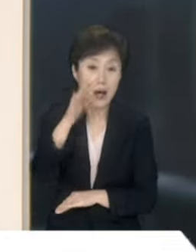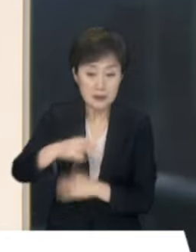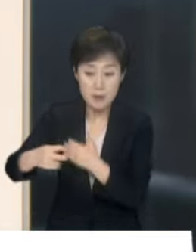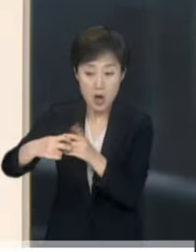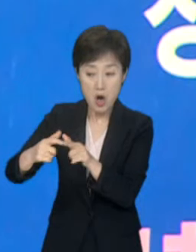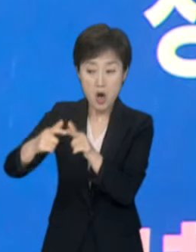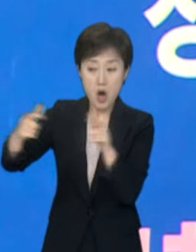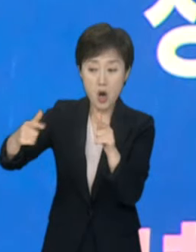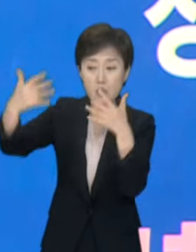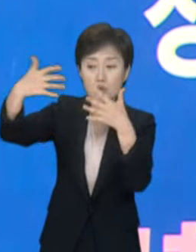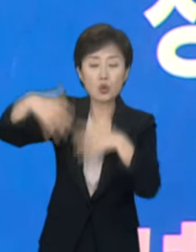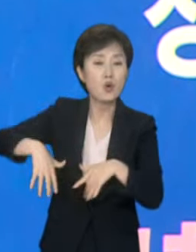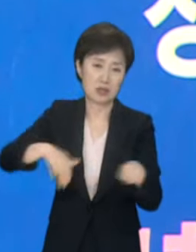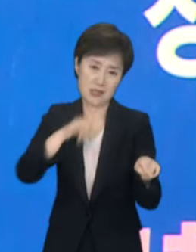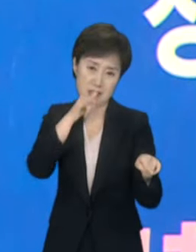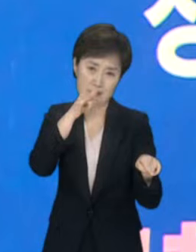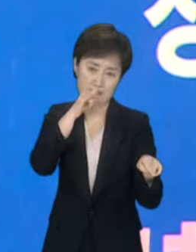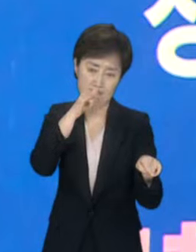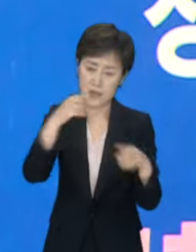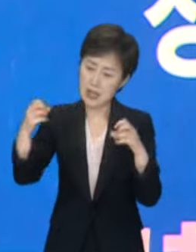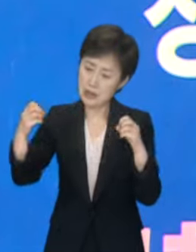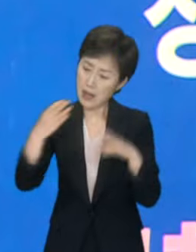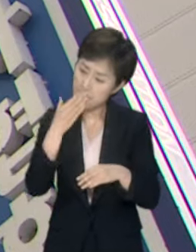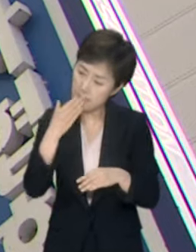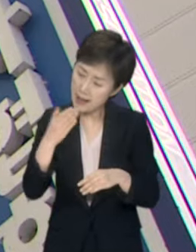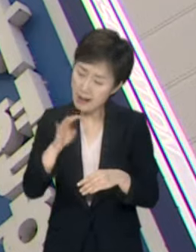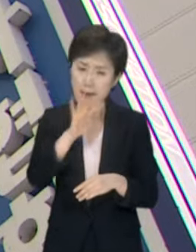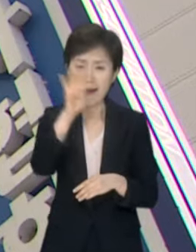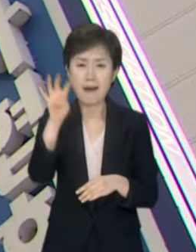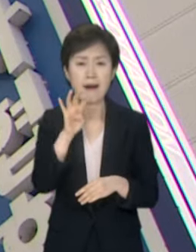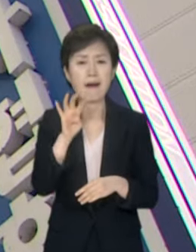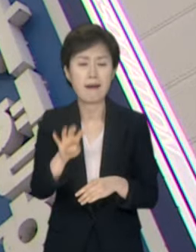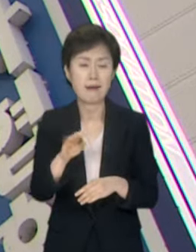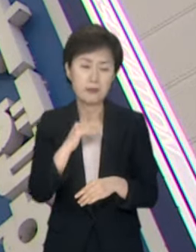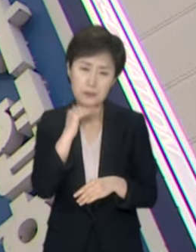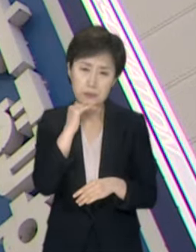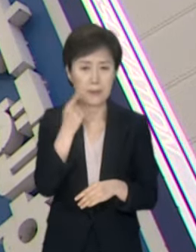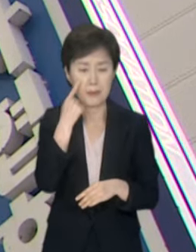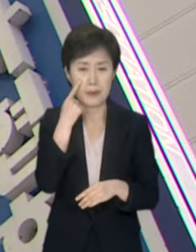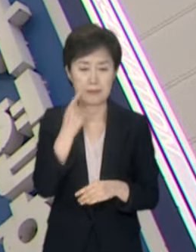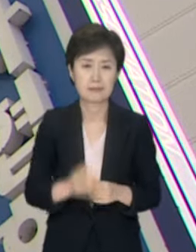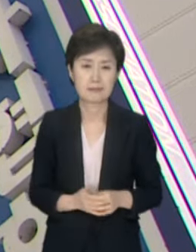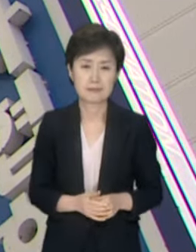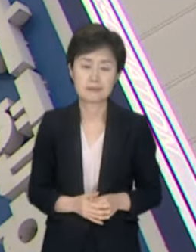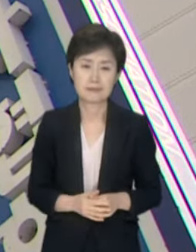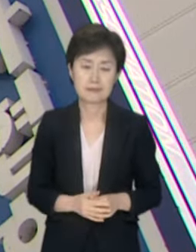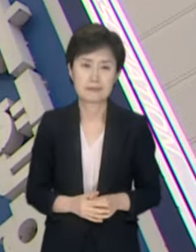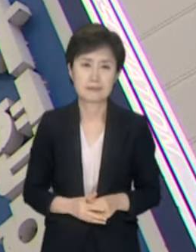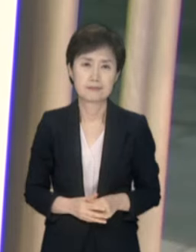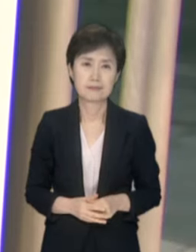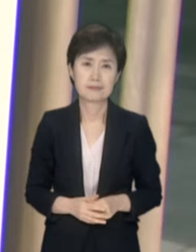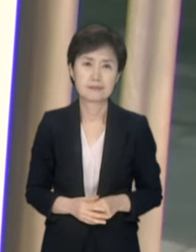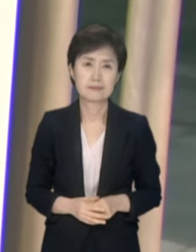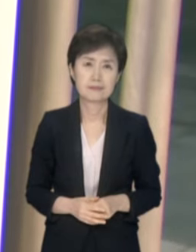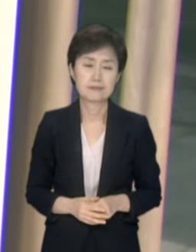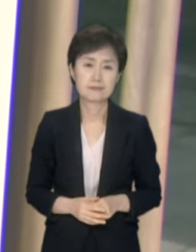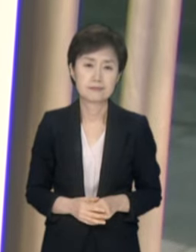재검토를 조건으로 하고 있어 의정 대화가 성사될지 여부는 조금 더 지켜봐야 할 것으로 보입니다. 연합뉴스TV 임광빈입니다.